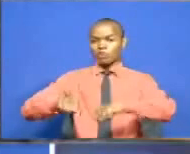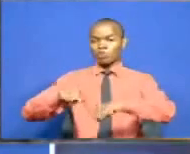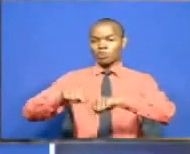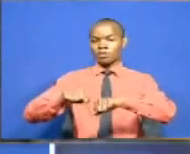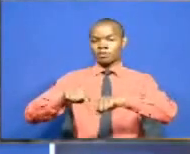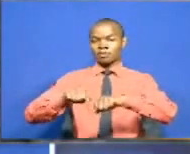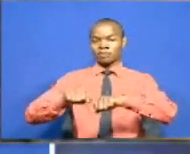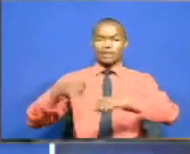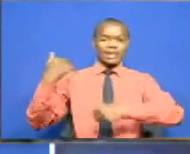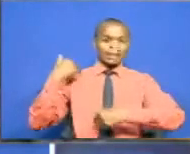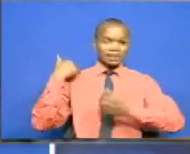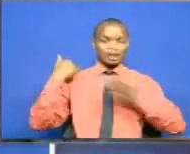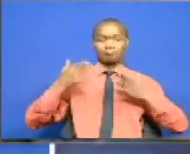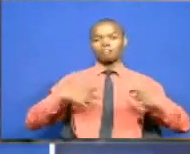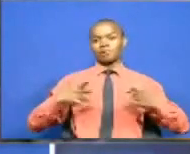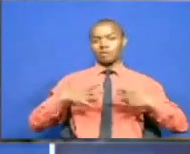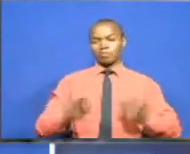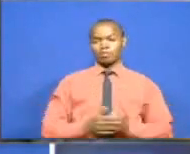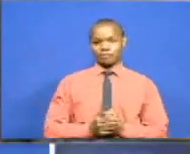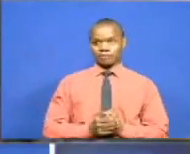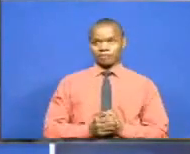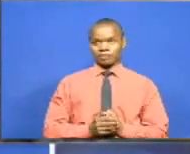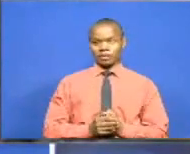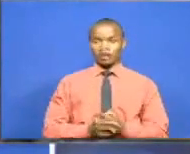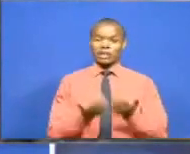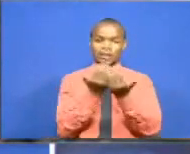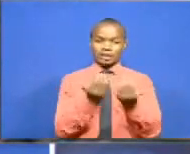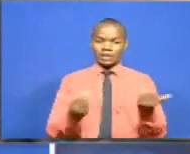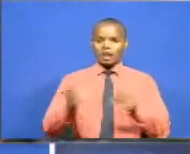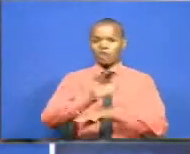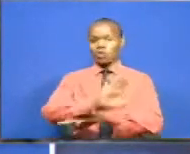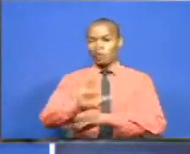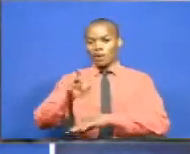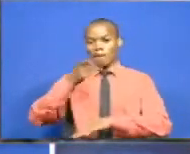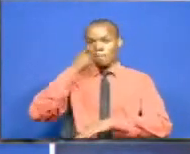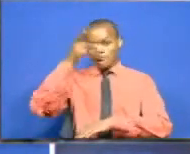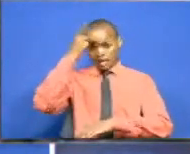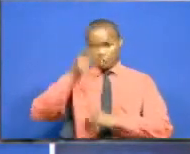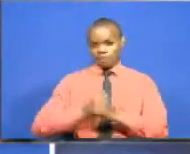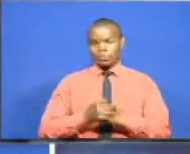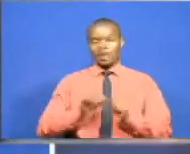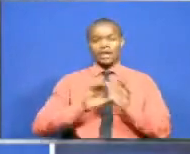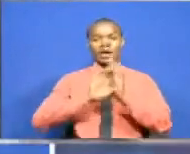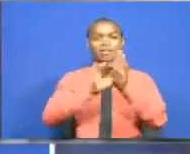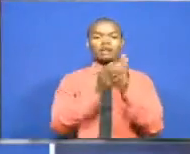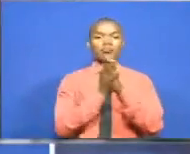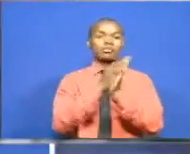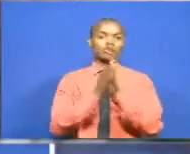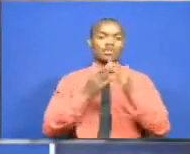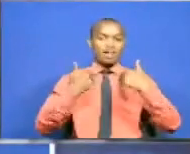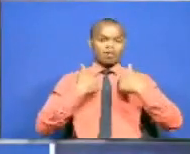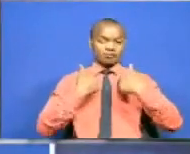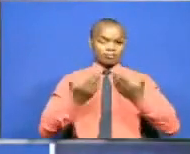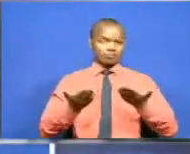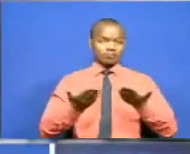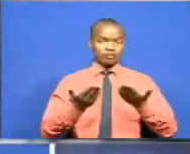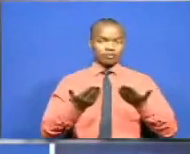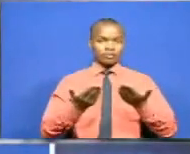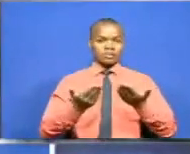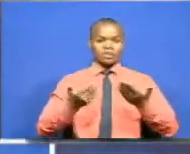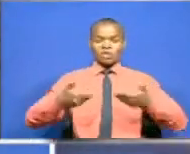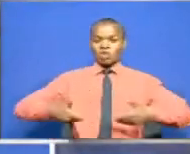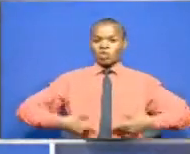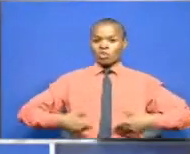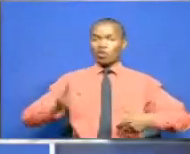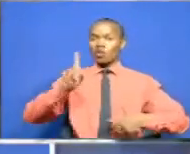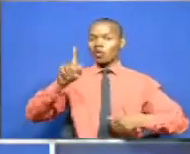hata kusumbua mtoto wako. Inaweza kusumbua hata mzazi wako. Kuna kijana mmoja mahali sitataja mahali nikifanya kazi zamani alikuwa na bunduki kama hii.